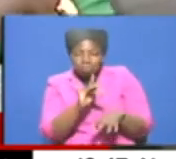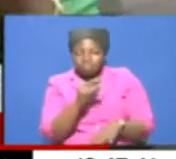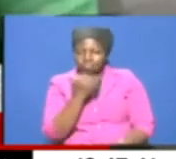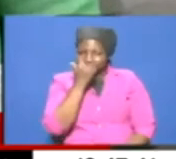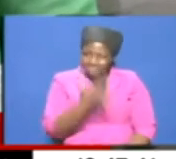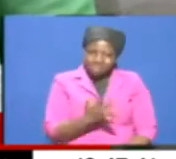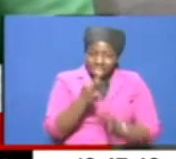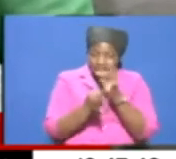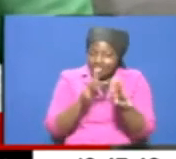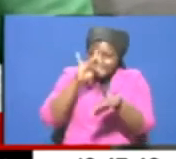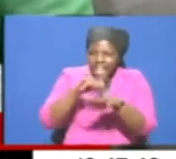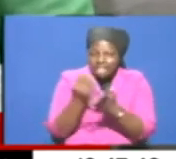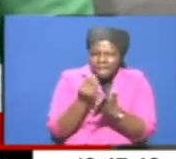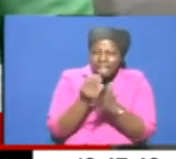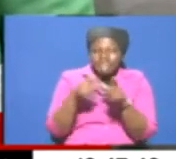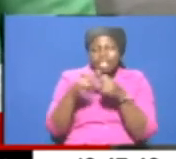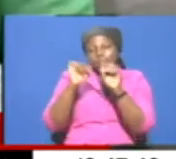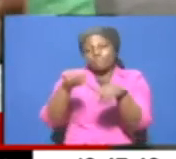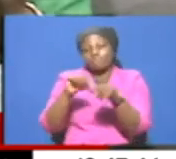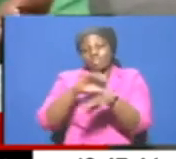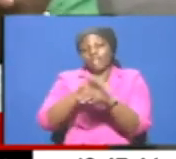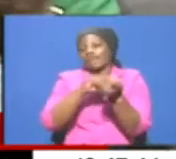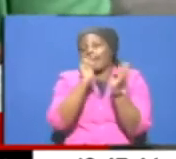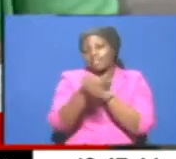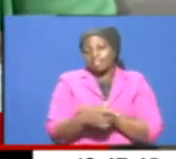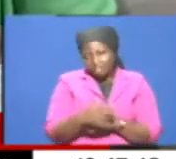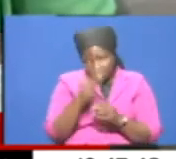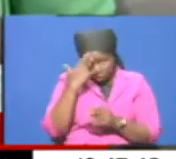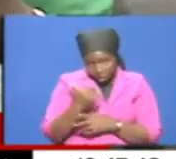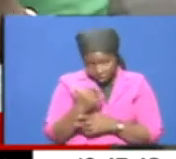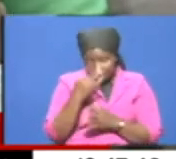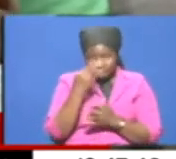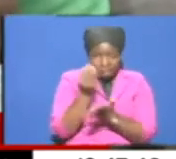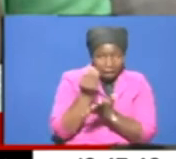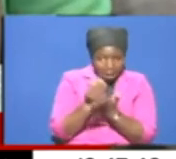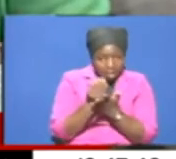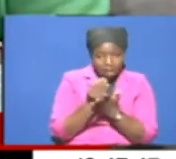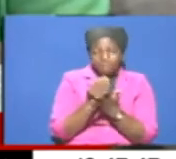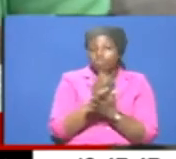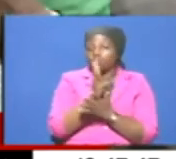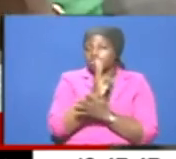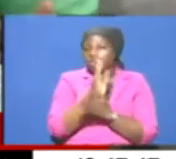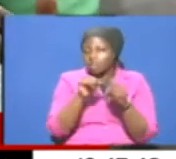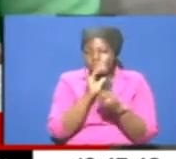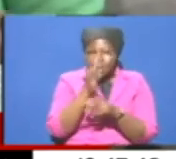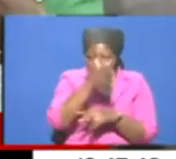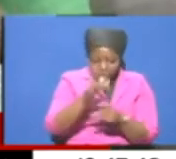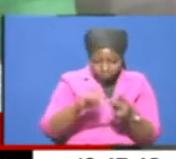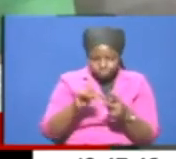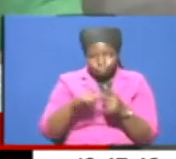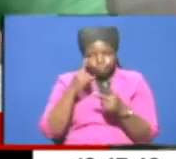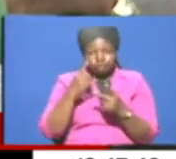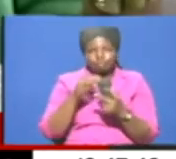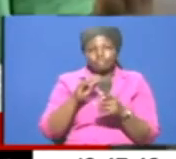wangeiona tungeshapata mabadiliko. Kwa vile kama ni maji ingekuwako, sahi hatungekuwa tunalia, hakuna mboga,